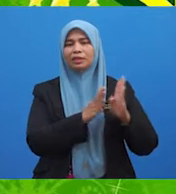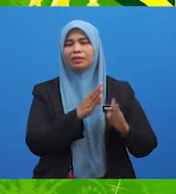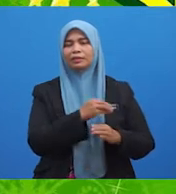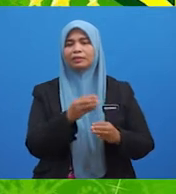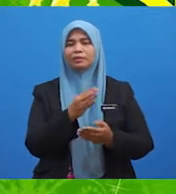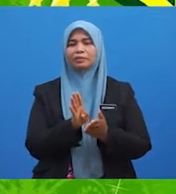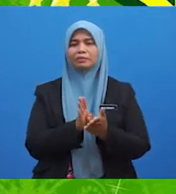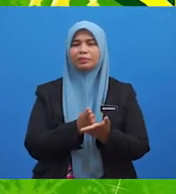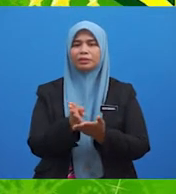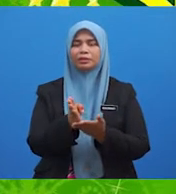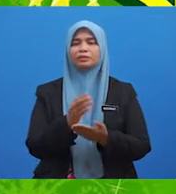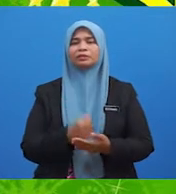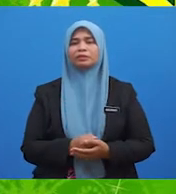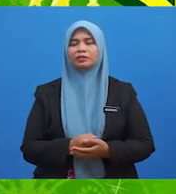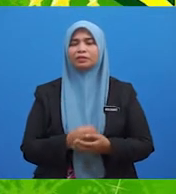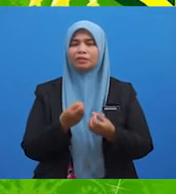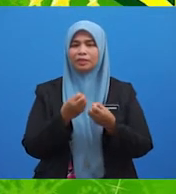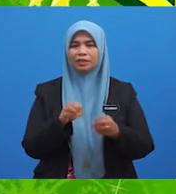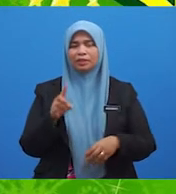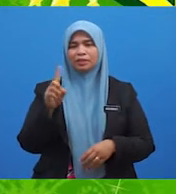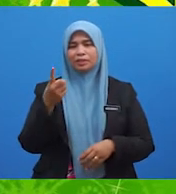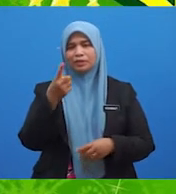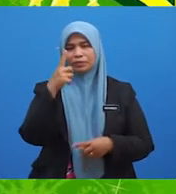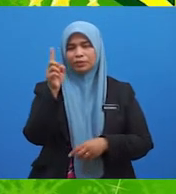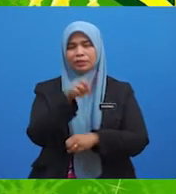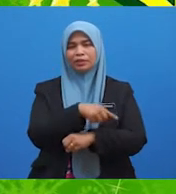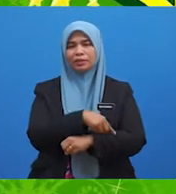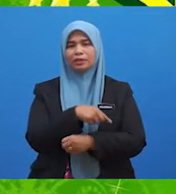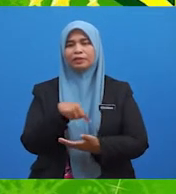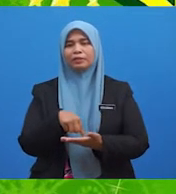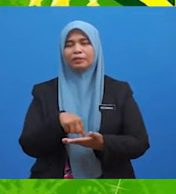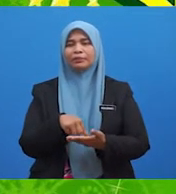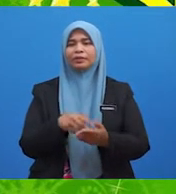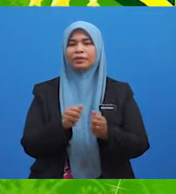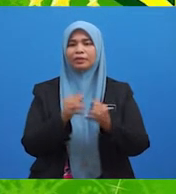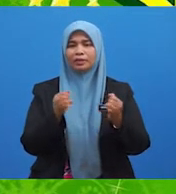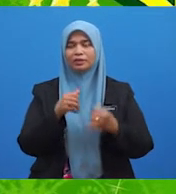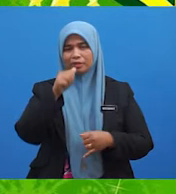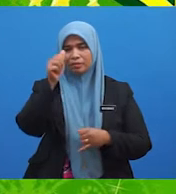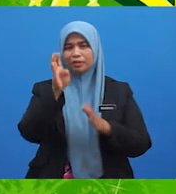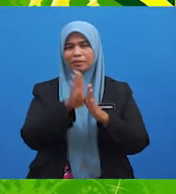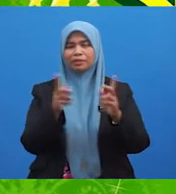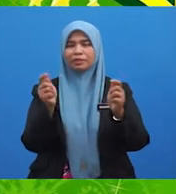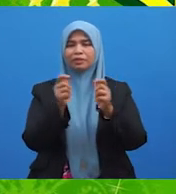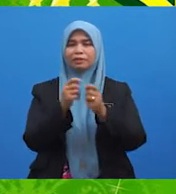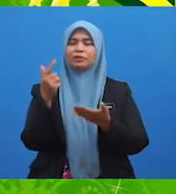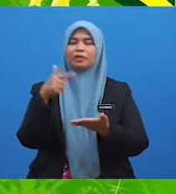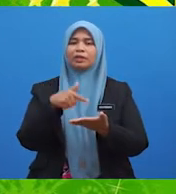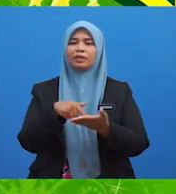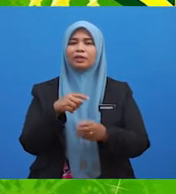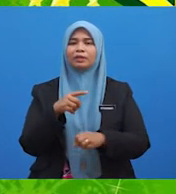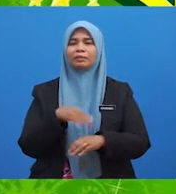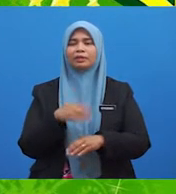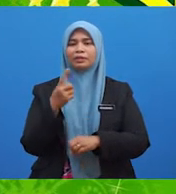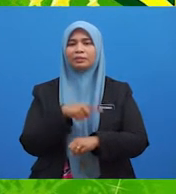Sekian sahaja untuk hari ini. InsyaAllah bertemu lagi pada masa yang akan datang. Tahniah